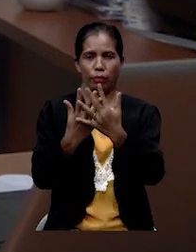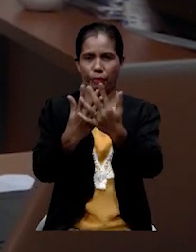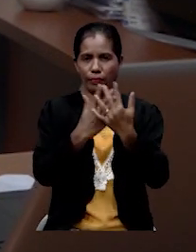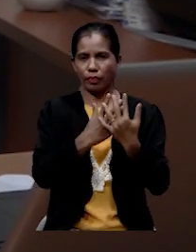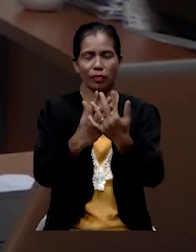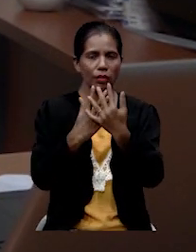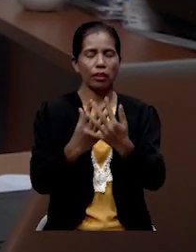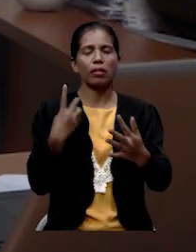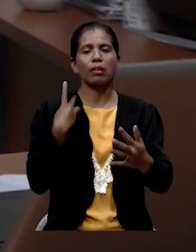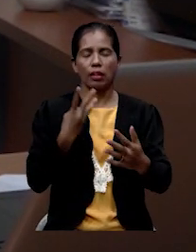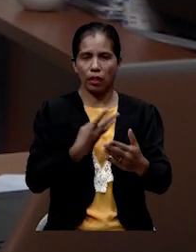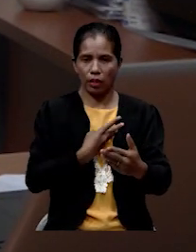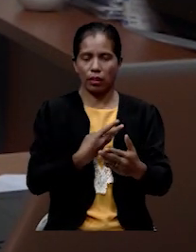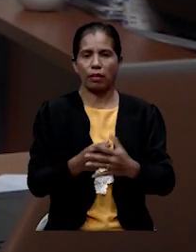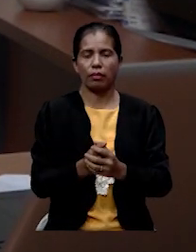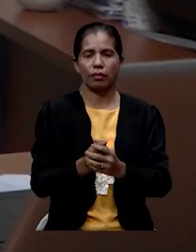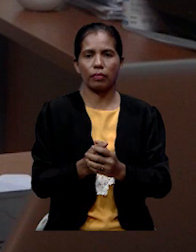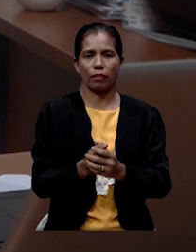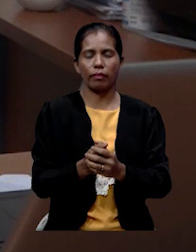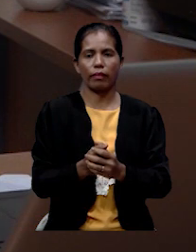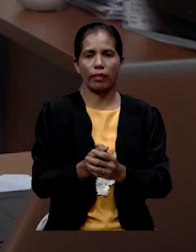te consigue a tu a tía